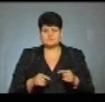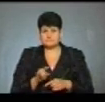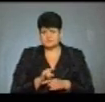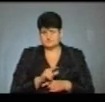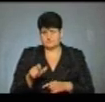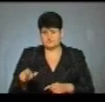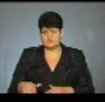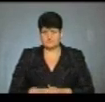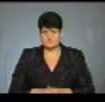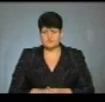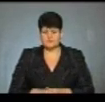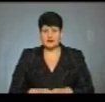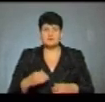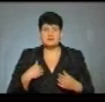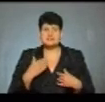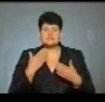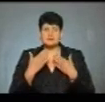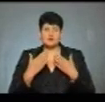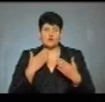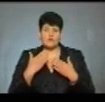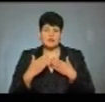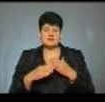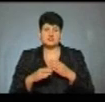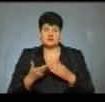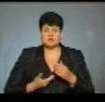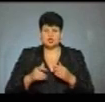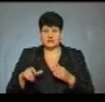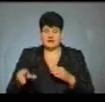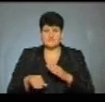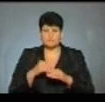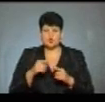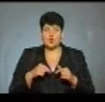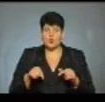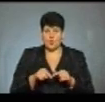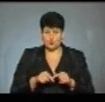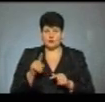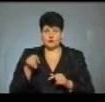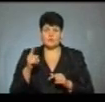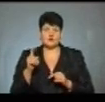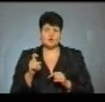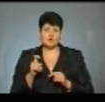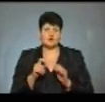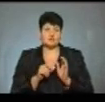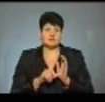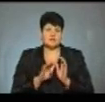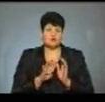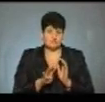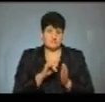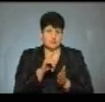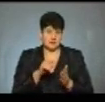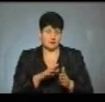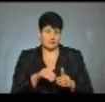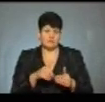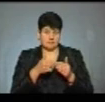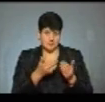людей. Ми поспілкувалися з жителями виборчого округу номер 164. Вони поставили запитання народному депутату Ігорю